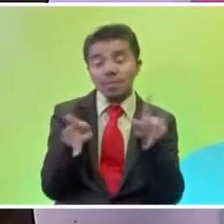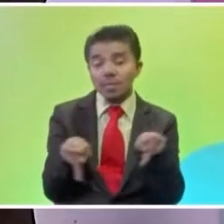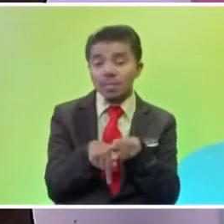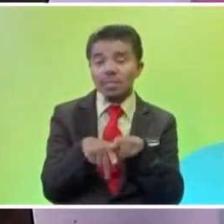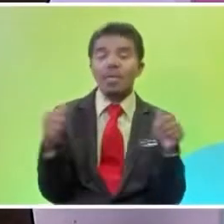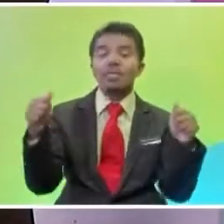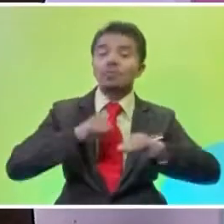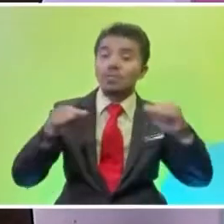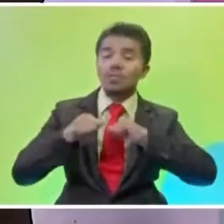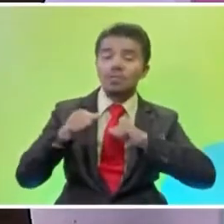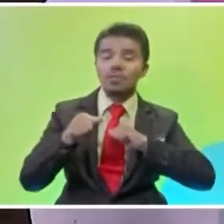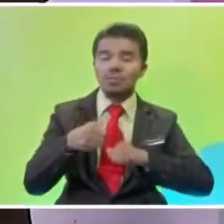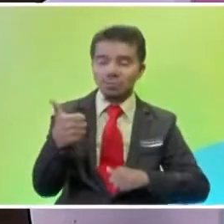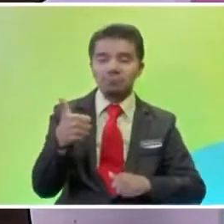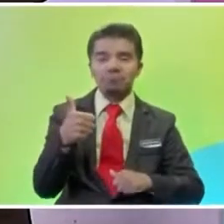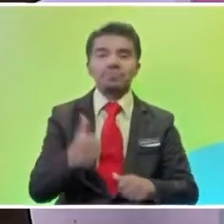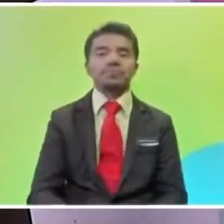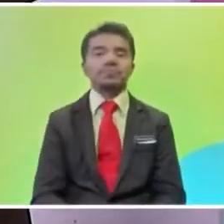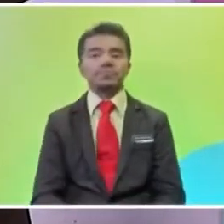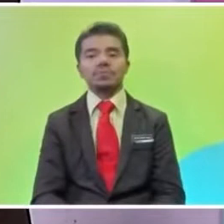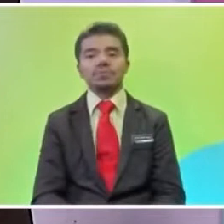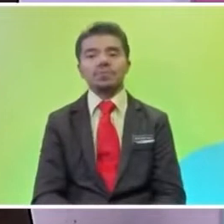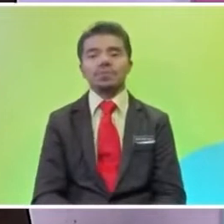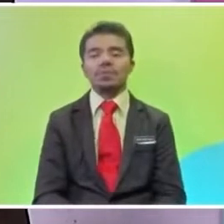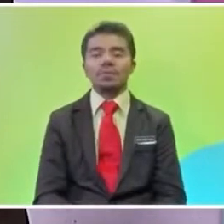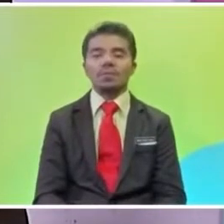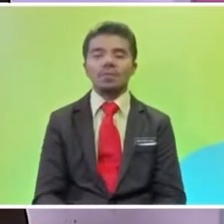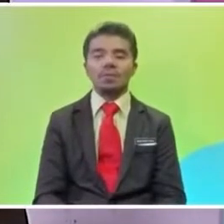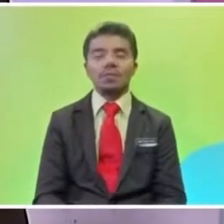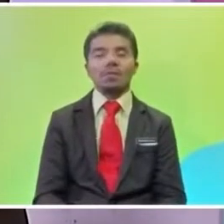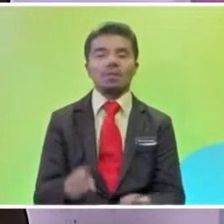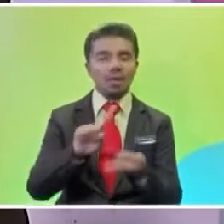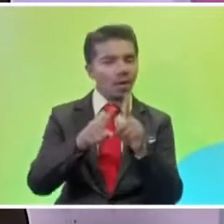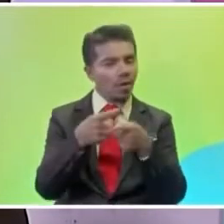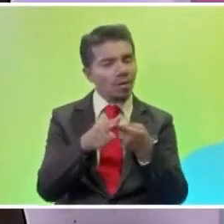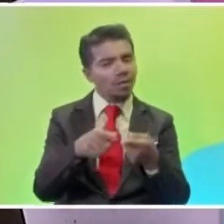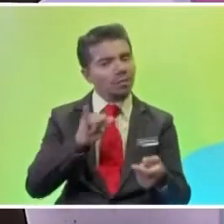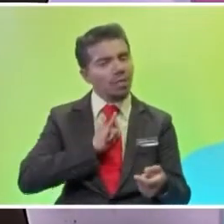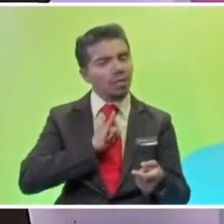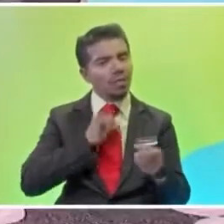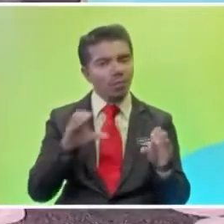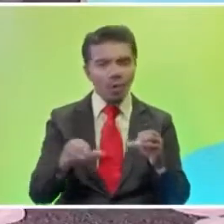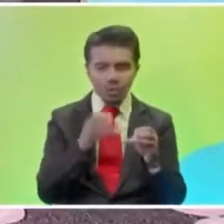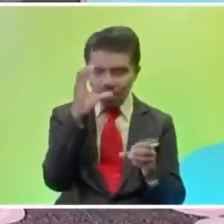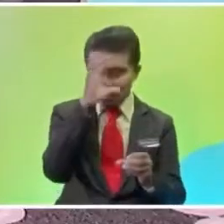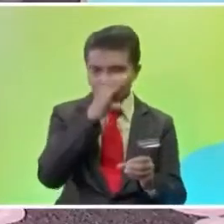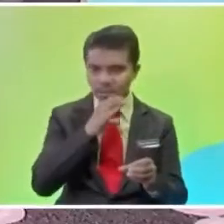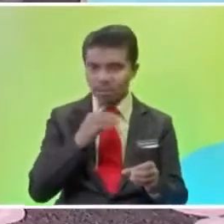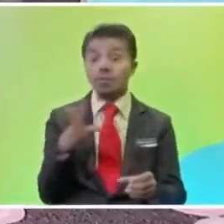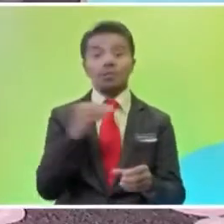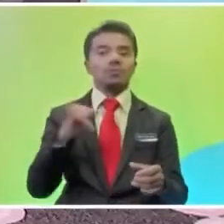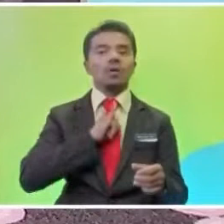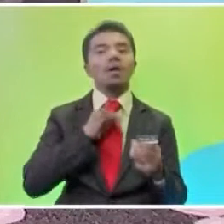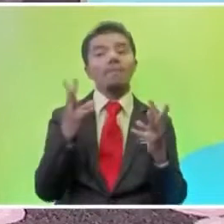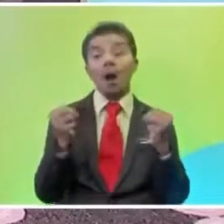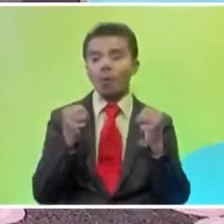pembelajaran yang positif ah jadi bila kawan Eh kawan saya buat lagi cantik dari saya lagi cantik ataupun saya coba lagi